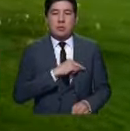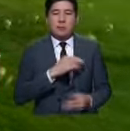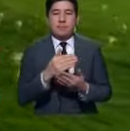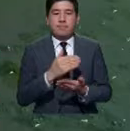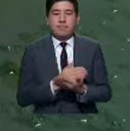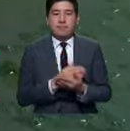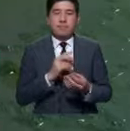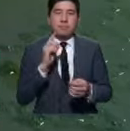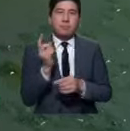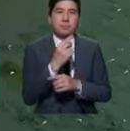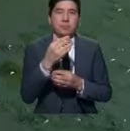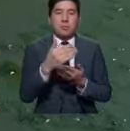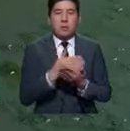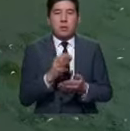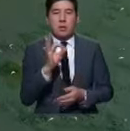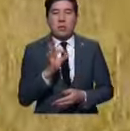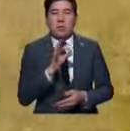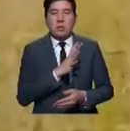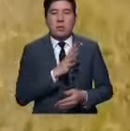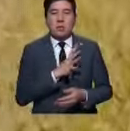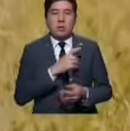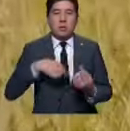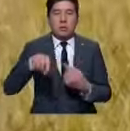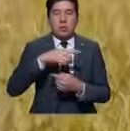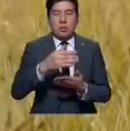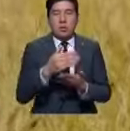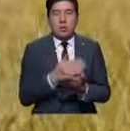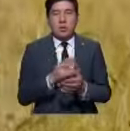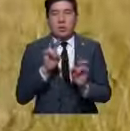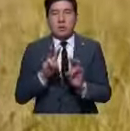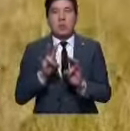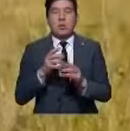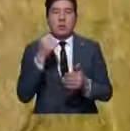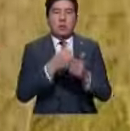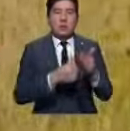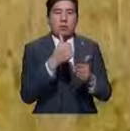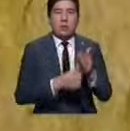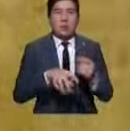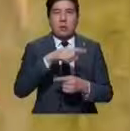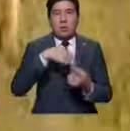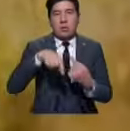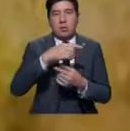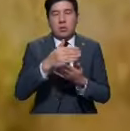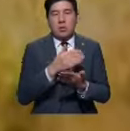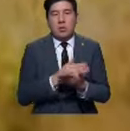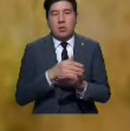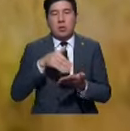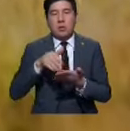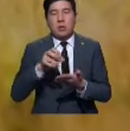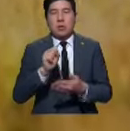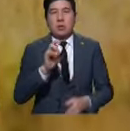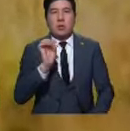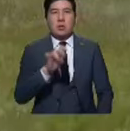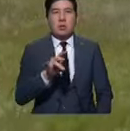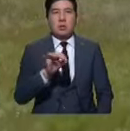мирового сообщества вновь было приковано к Казахстану, однако на этот раз похвалу принимал Кабмин. Причем не от кого-нибудь, а от